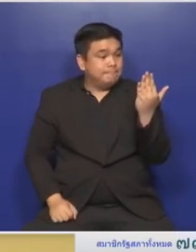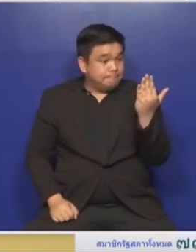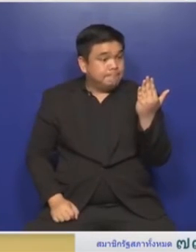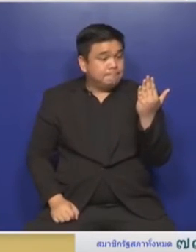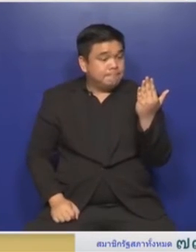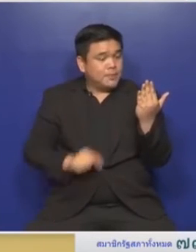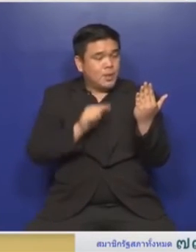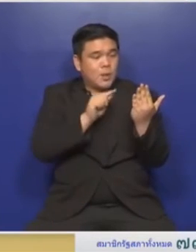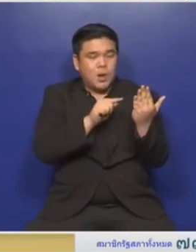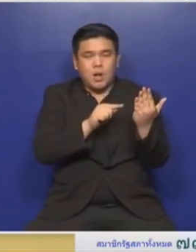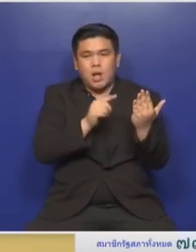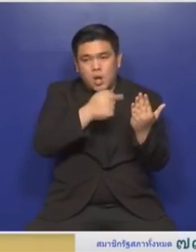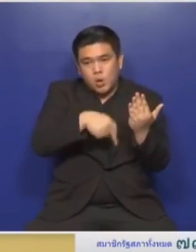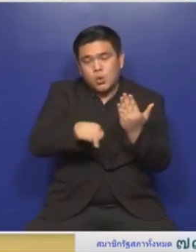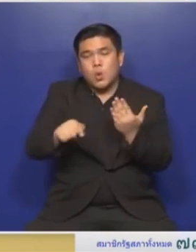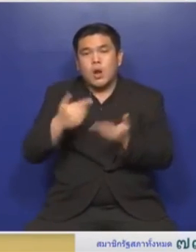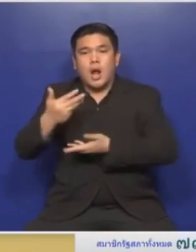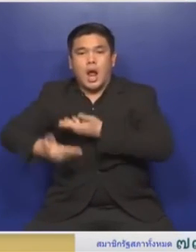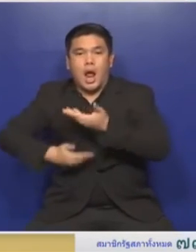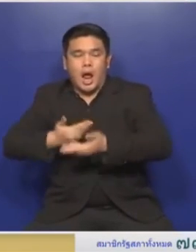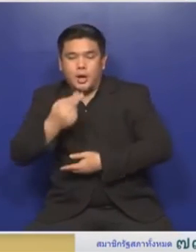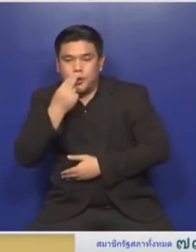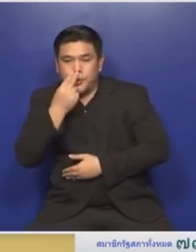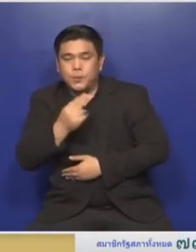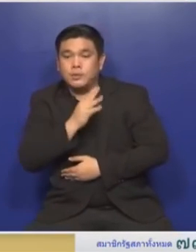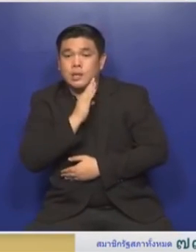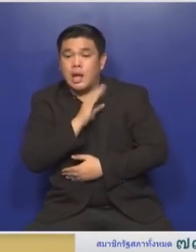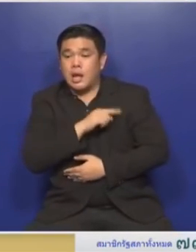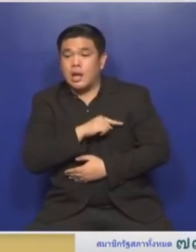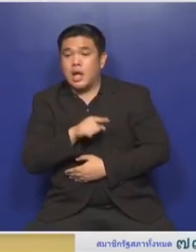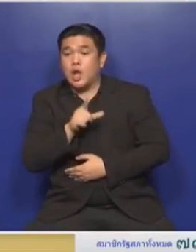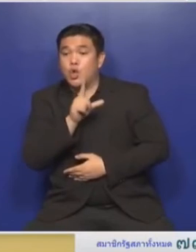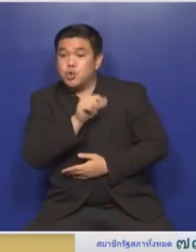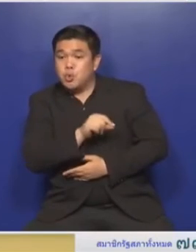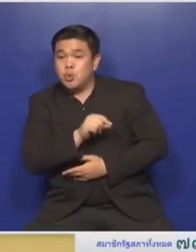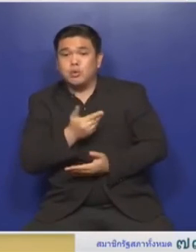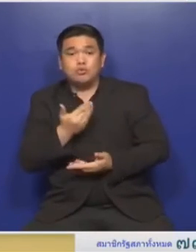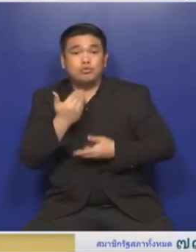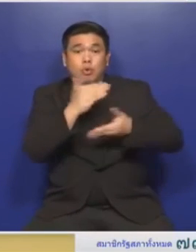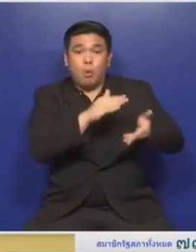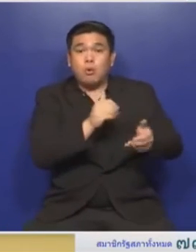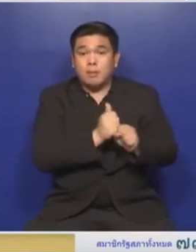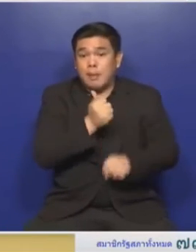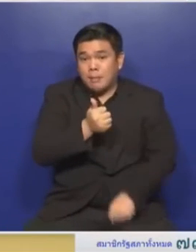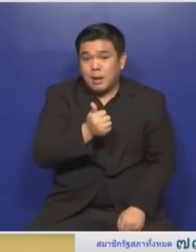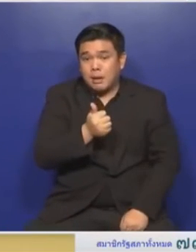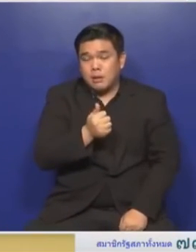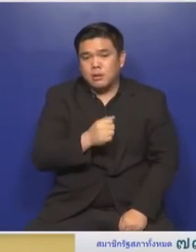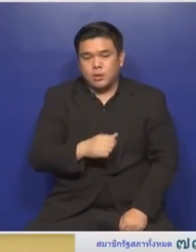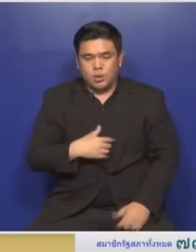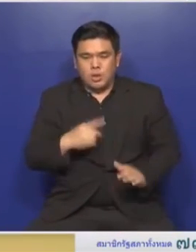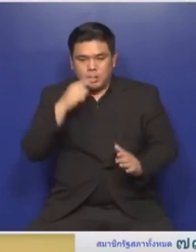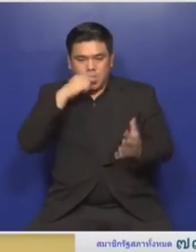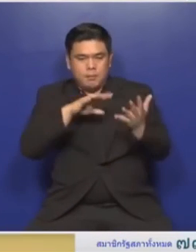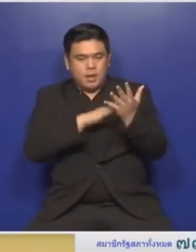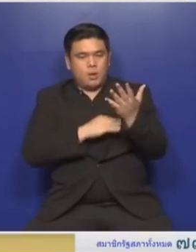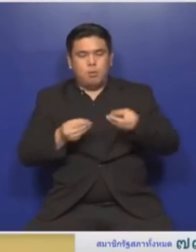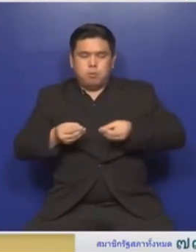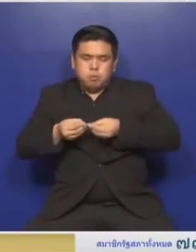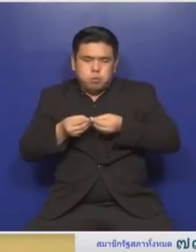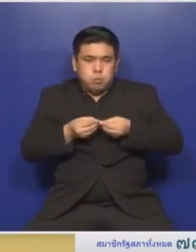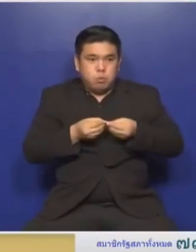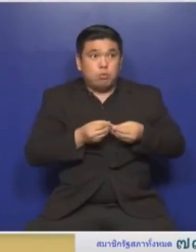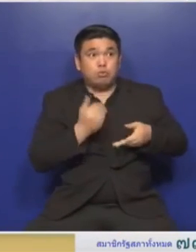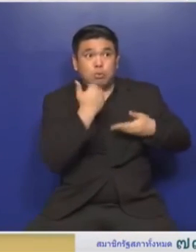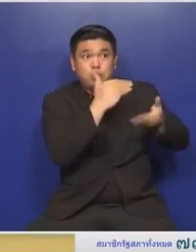้ประกอบการใประเทศไตรี วามีโอกาสทจะส่งออกสิค้าhh e ข้วอยป